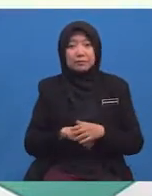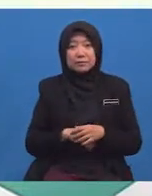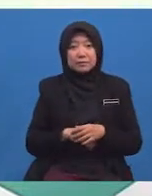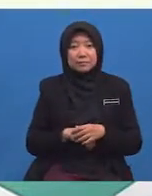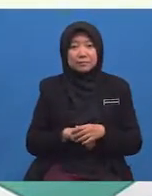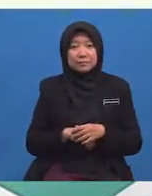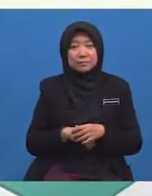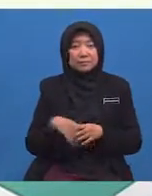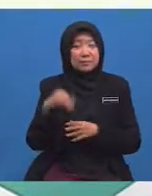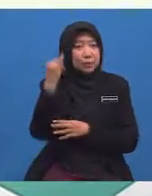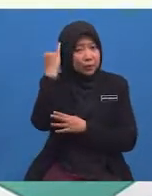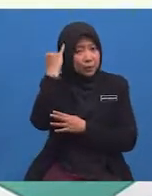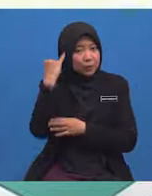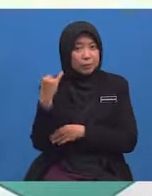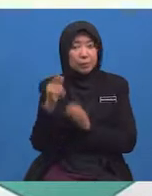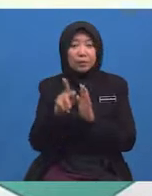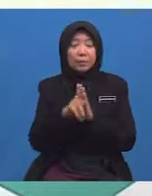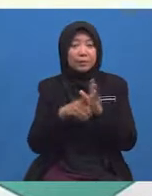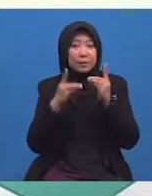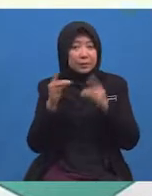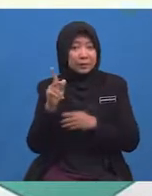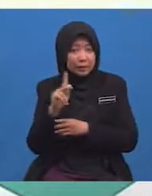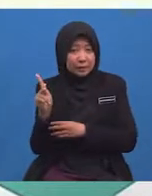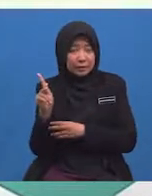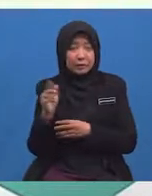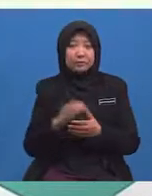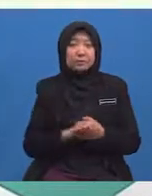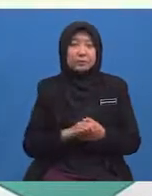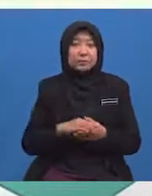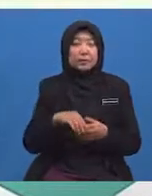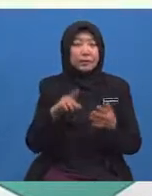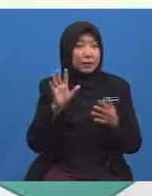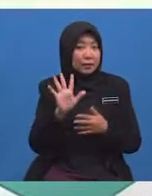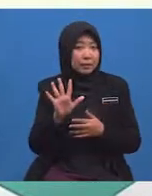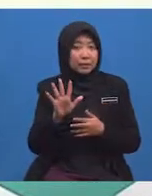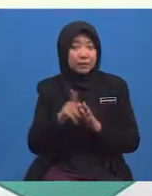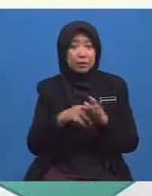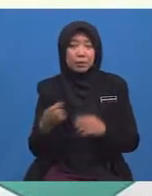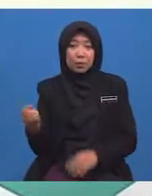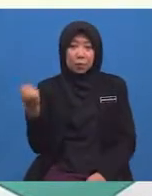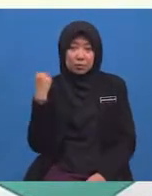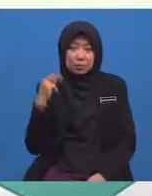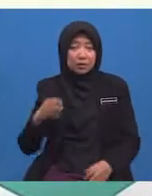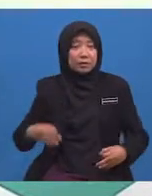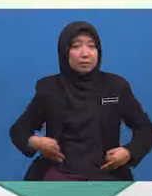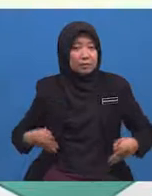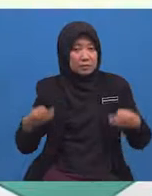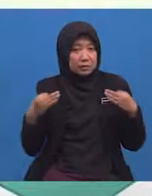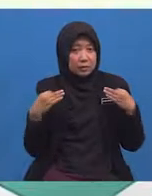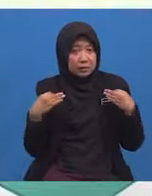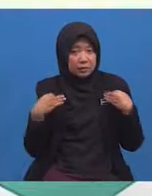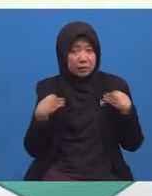Yang keempat, pendidikan atau ilmu. Yang kelima, kekuatan fizikal. Dan yang